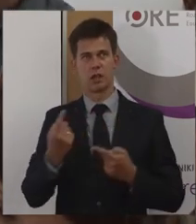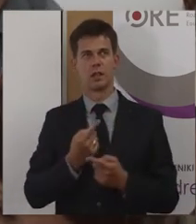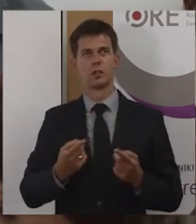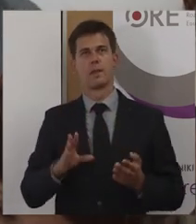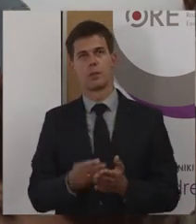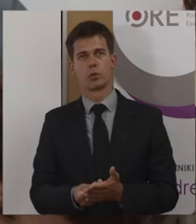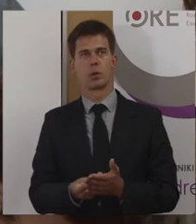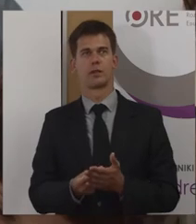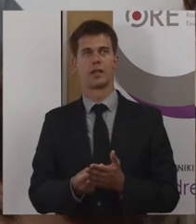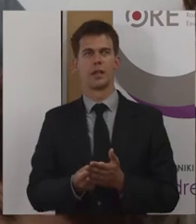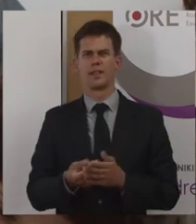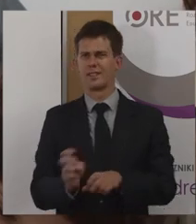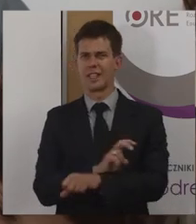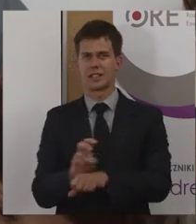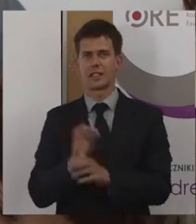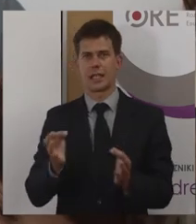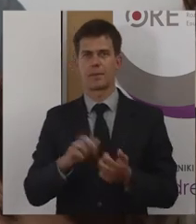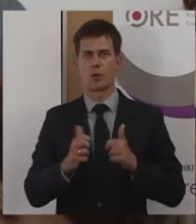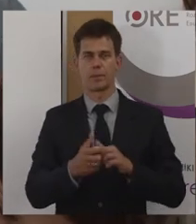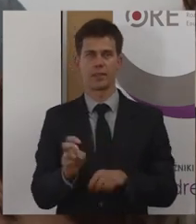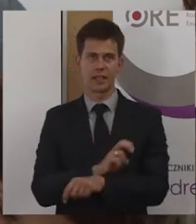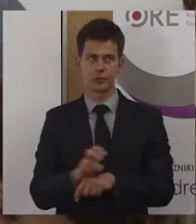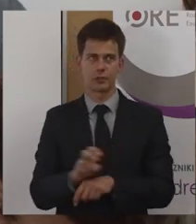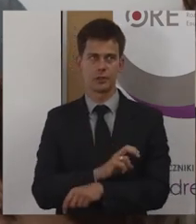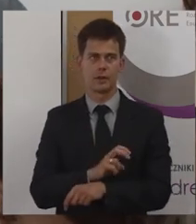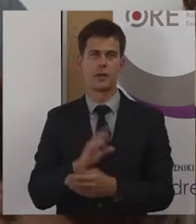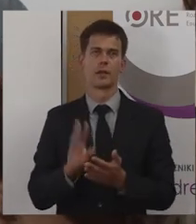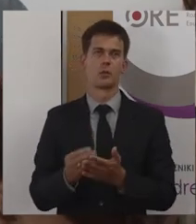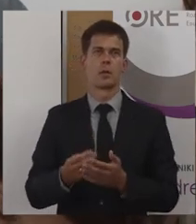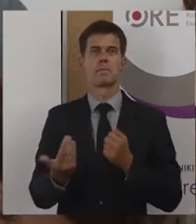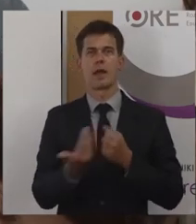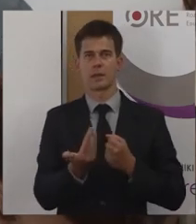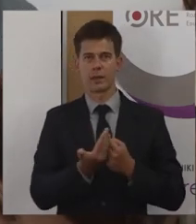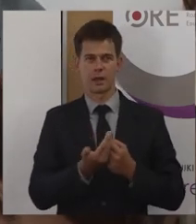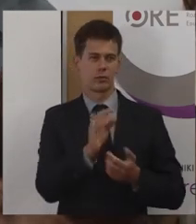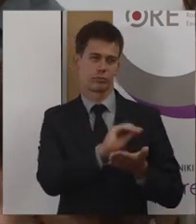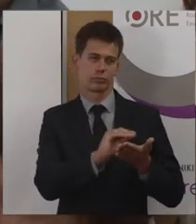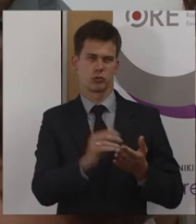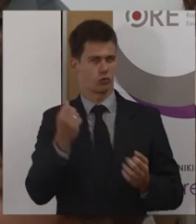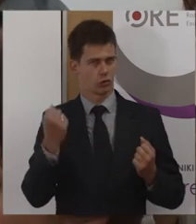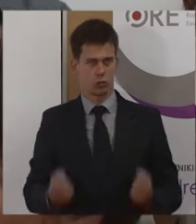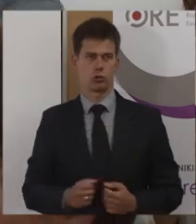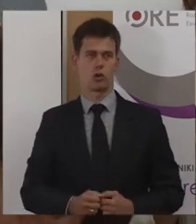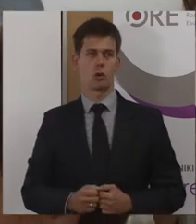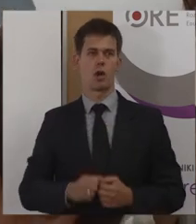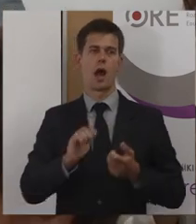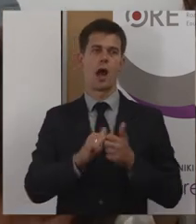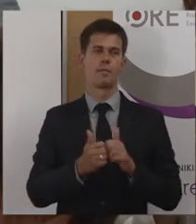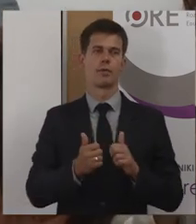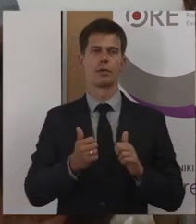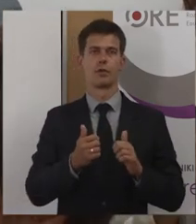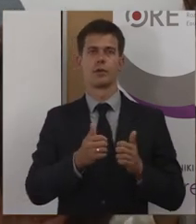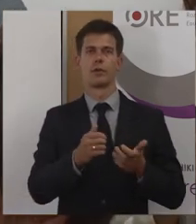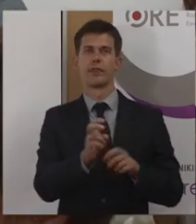związane z technologiczne na dzisiaj, które są związane z czytaniem matematyki i w sensie i w ogóle jej przetworzenia, ale też